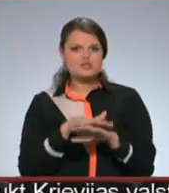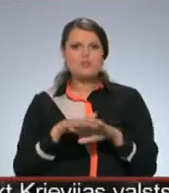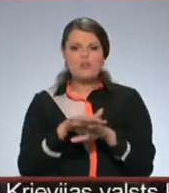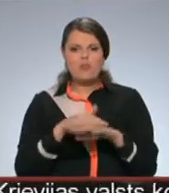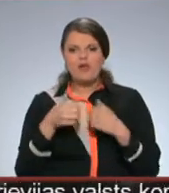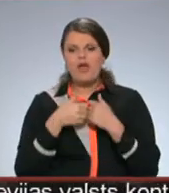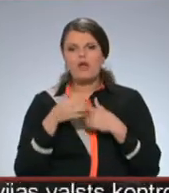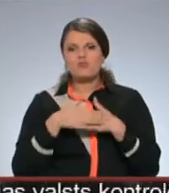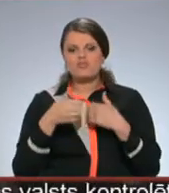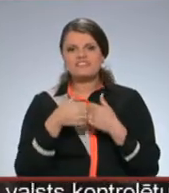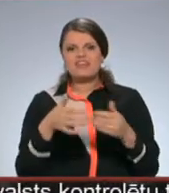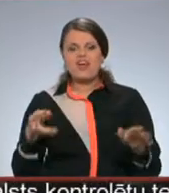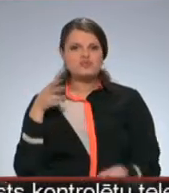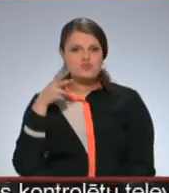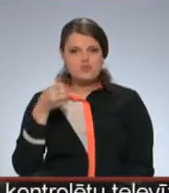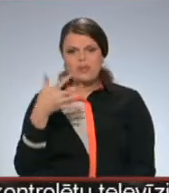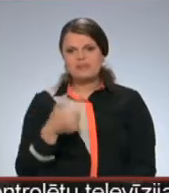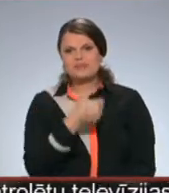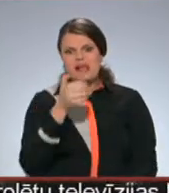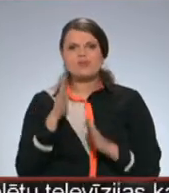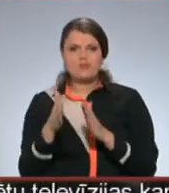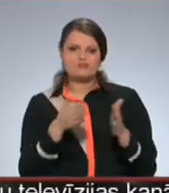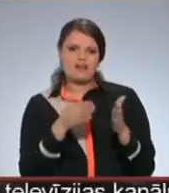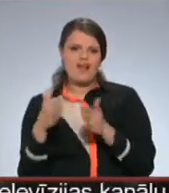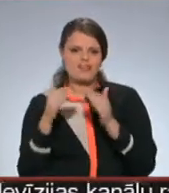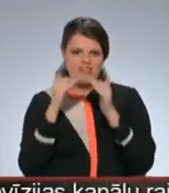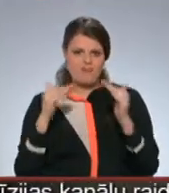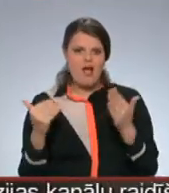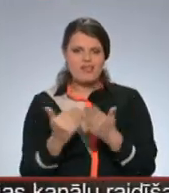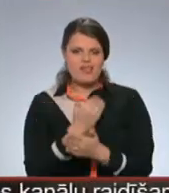durvis vērs 2015. Gadā. Ķesterēns Anziķis, TV Kurzeme.